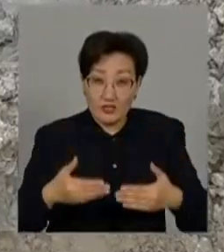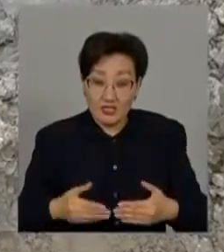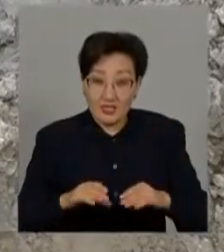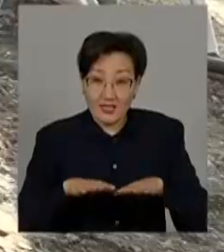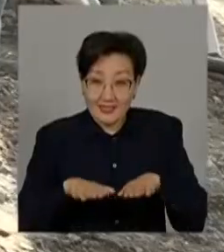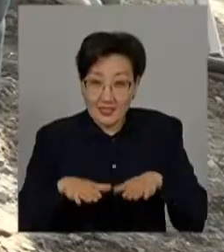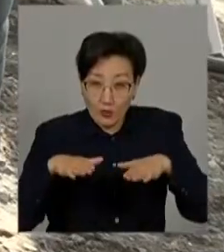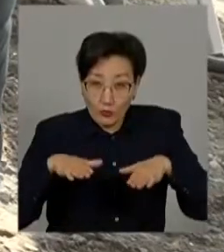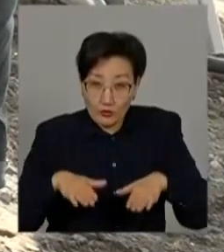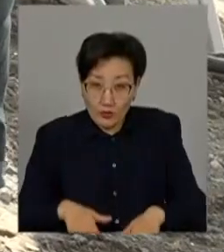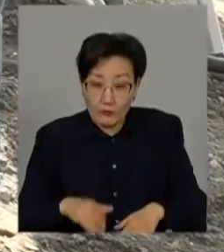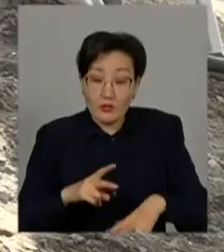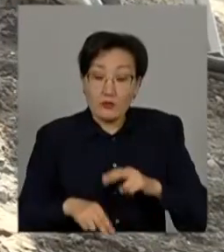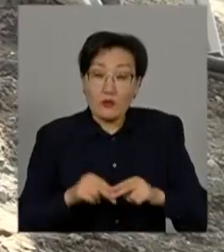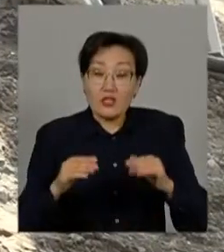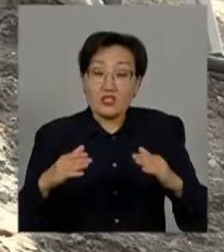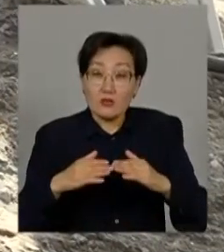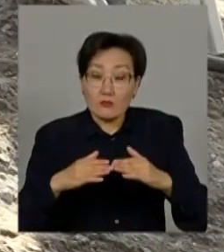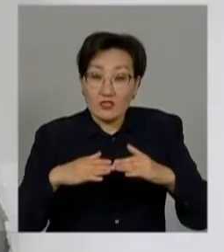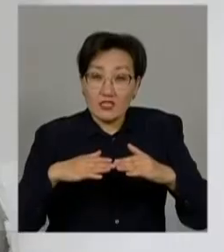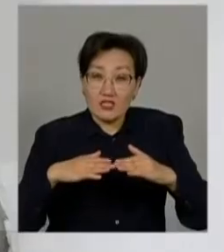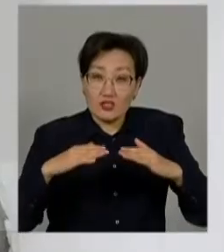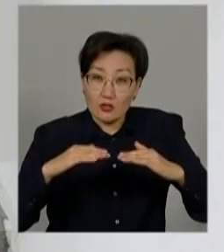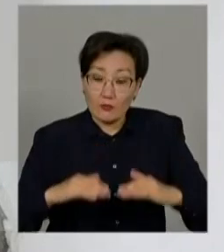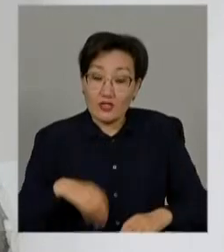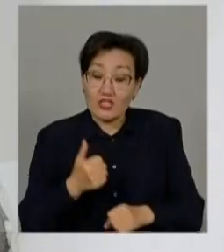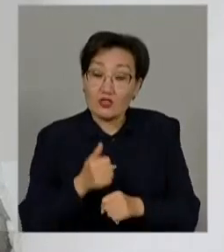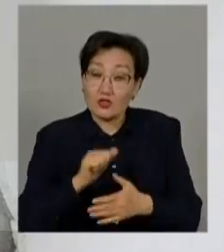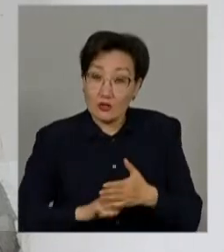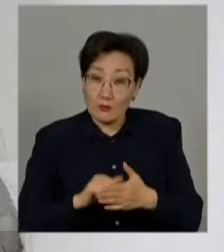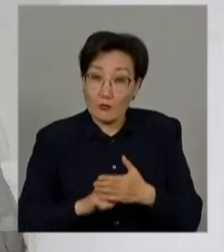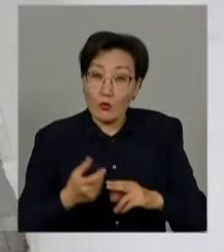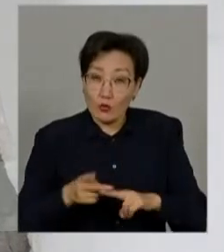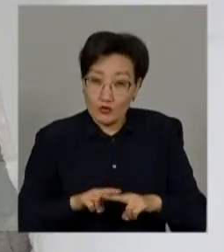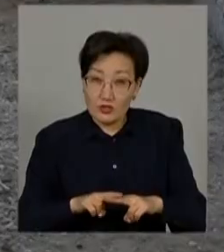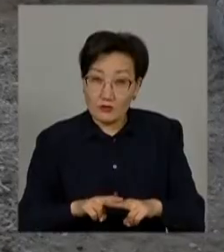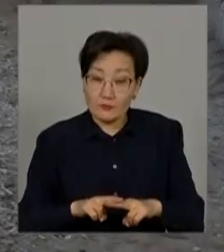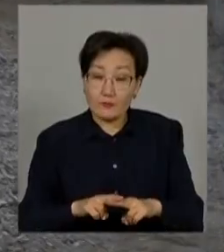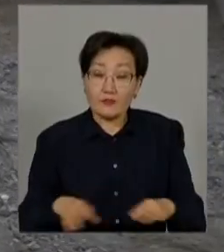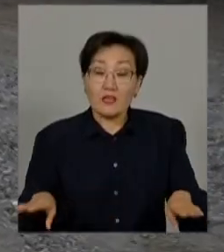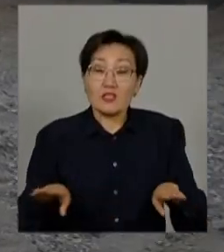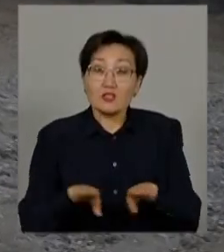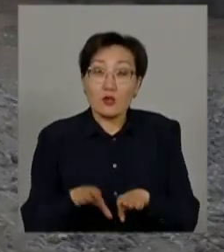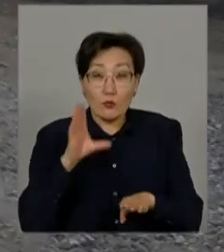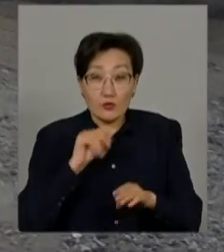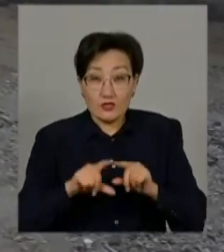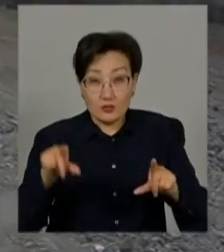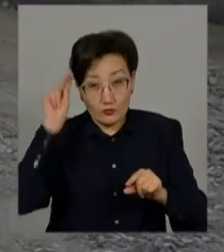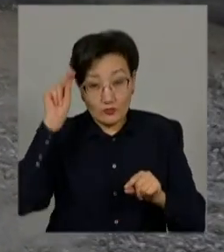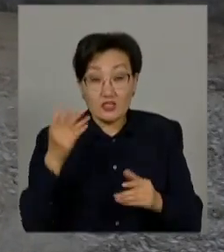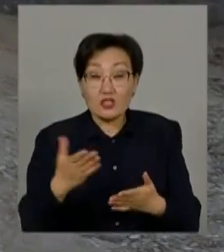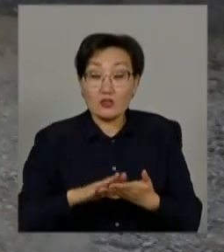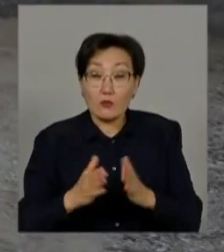отыра бастаған. Құрылысшылар ғимарат шөгінді аумаққа тұрғызылған. Негізгі себеп сол дейді. Ашылмай жатып жабылып үлгерген мектептің сыйқы